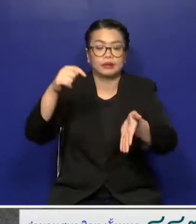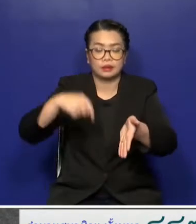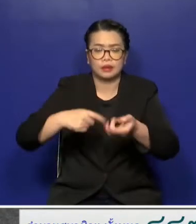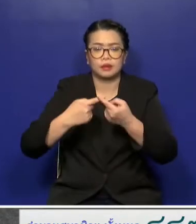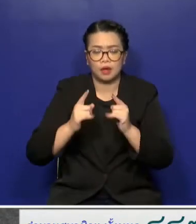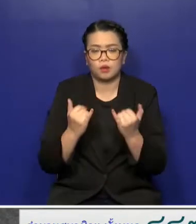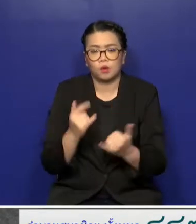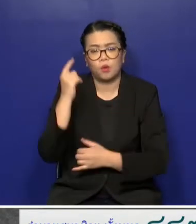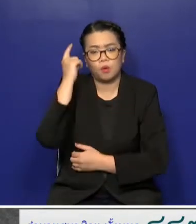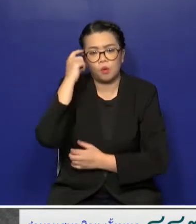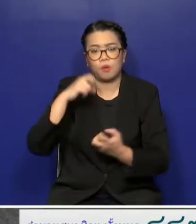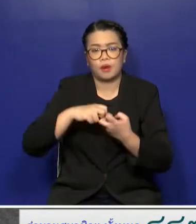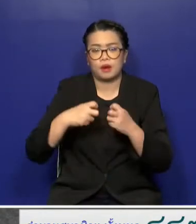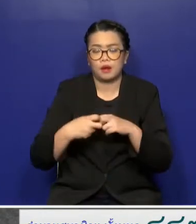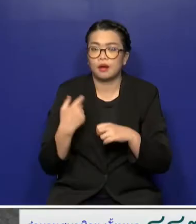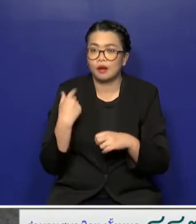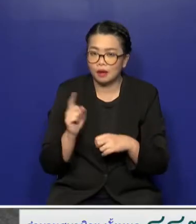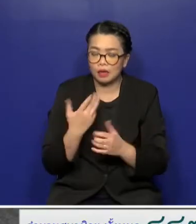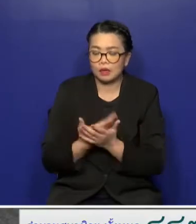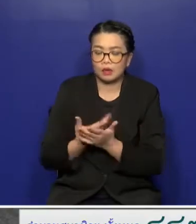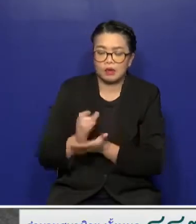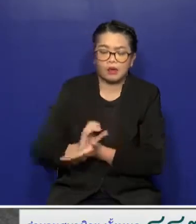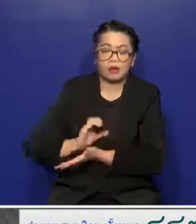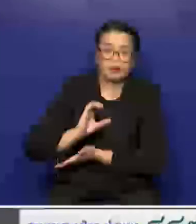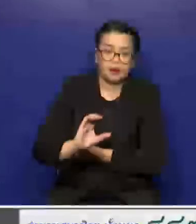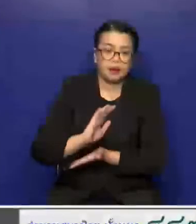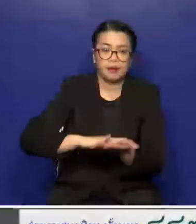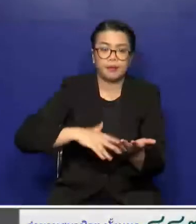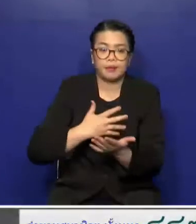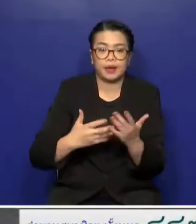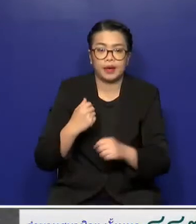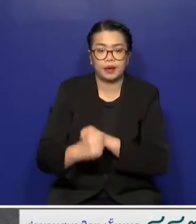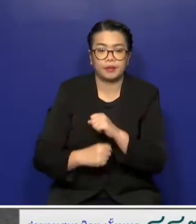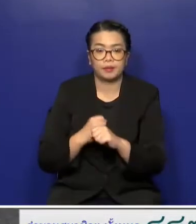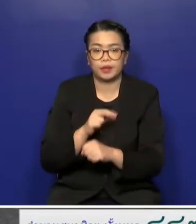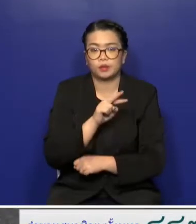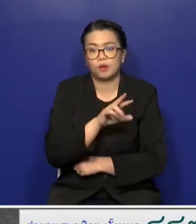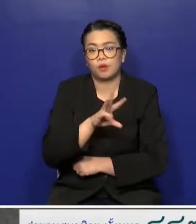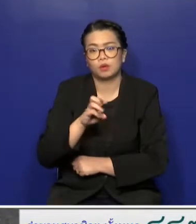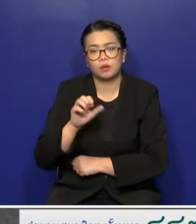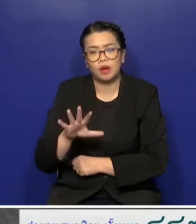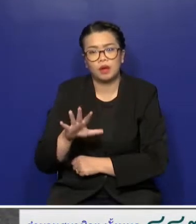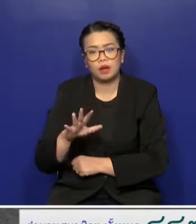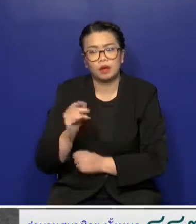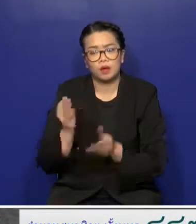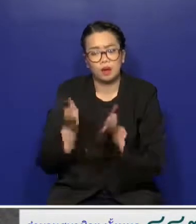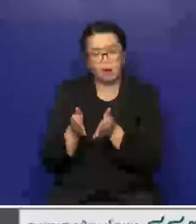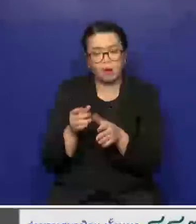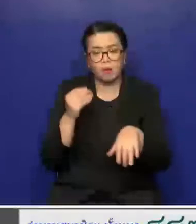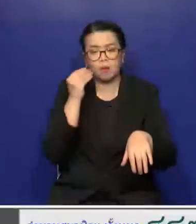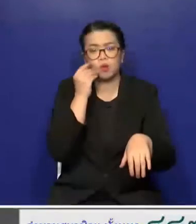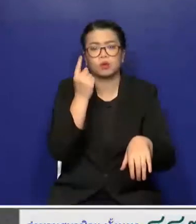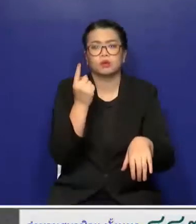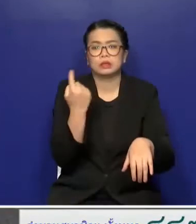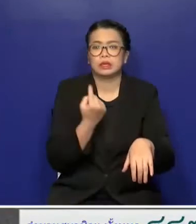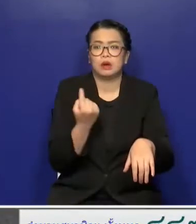าบว่ามีการจัดสันเพื่จะใหมีแผนงบประมาณในปี 2,265 เพียงเฉพาะของหมู่ที่หนึ่เท่ั้นเ